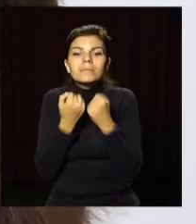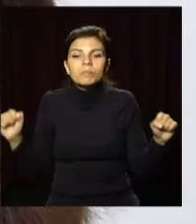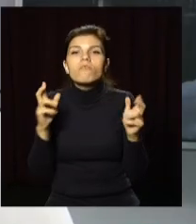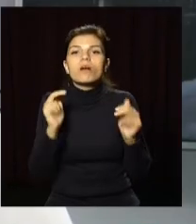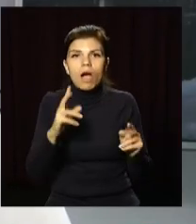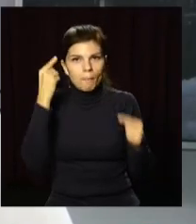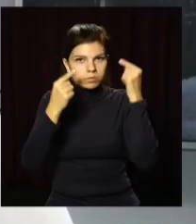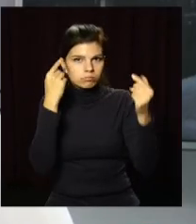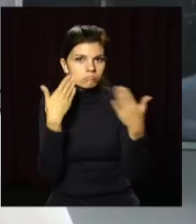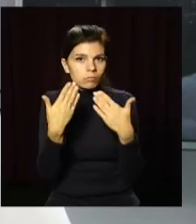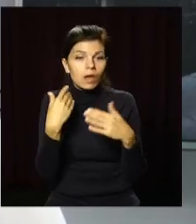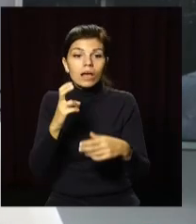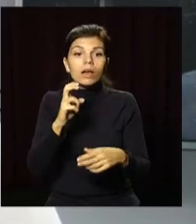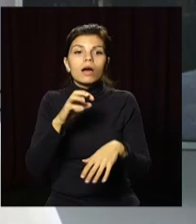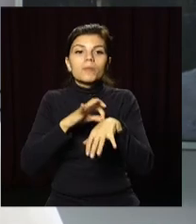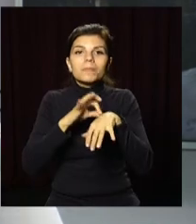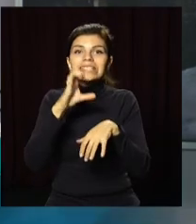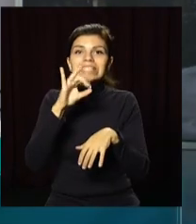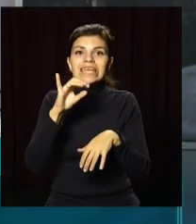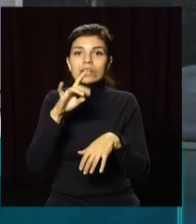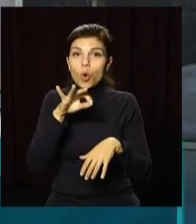психотерапія. Синдром Плюшкіна – це